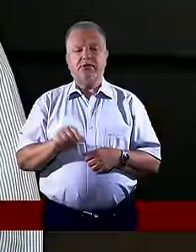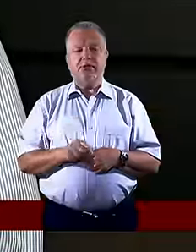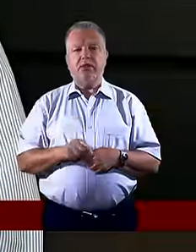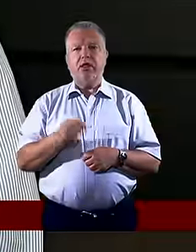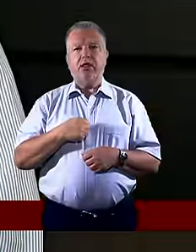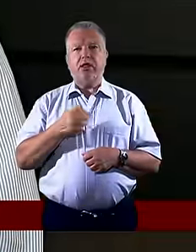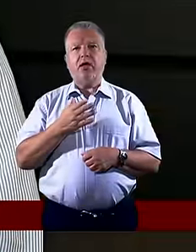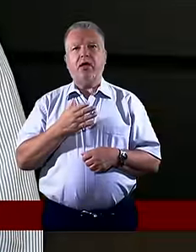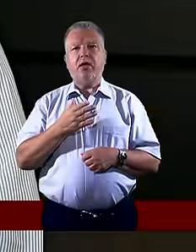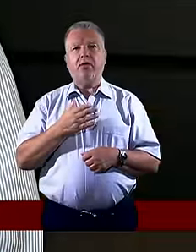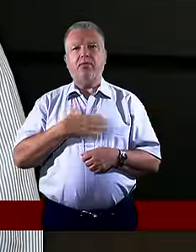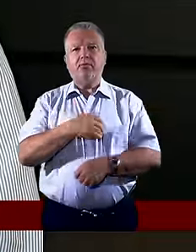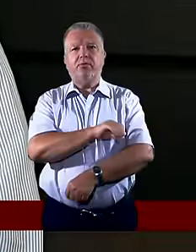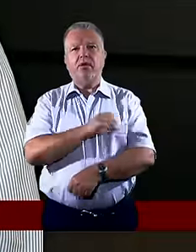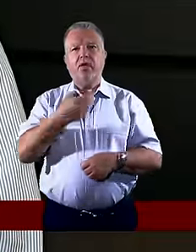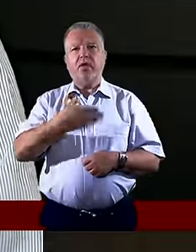imię mam Mariusz.